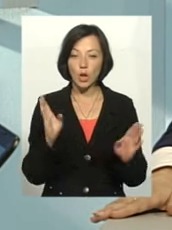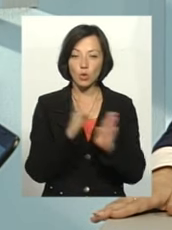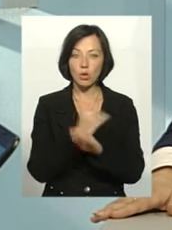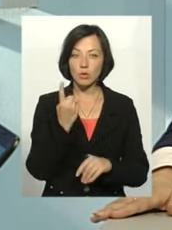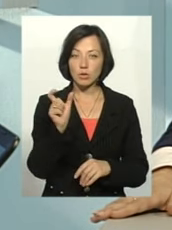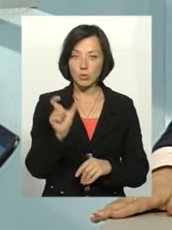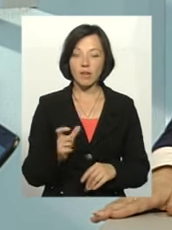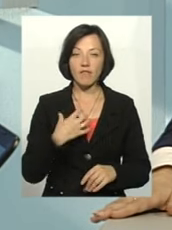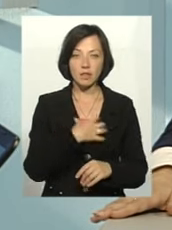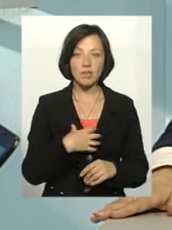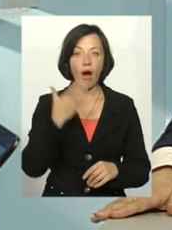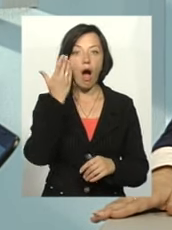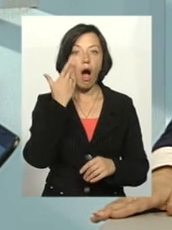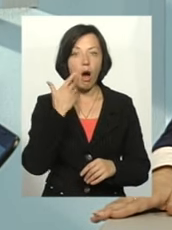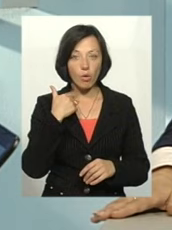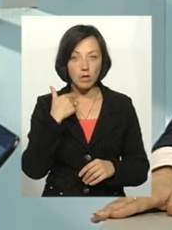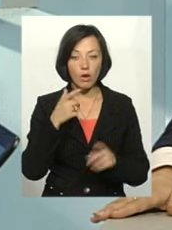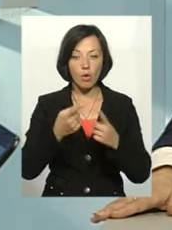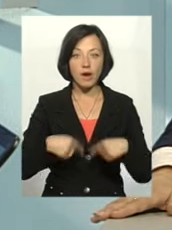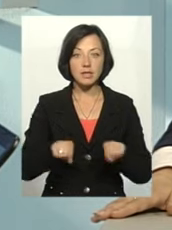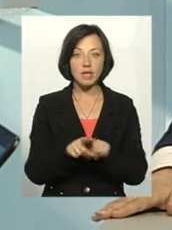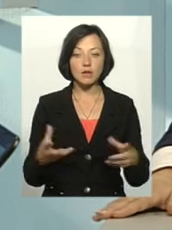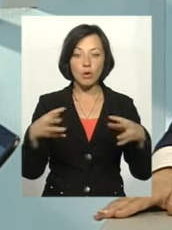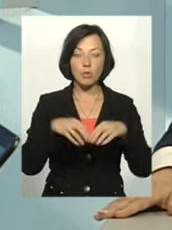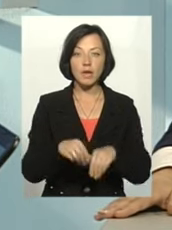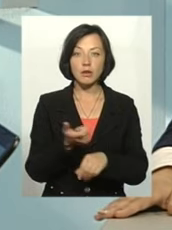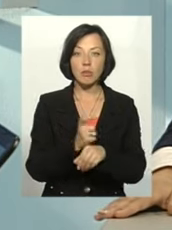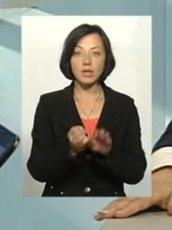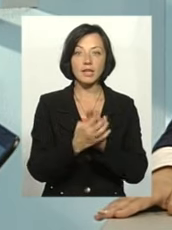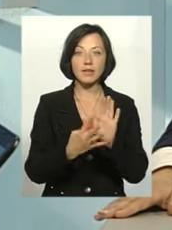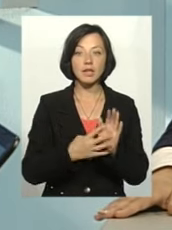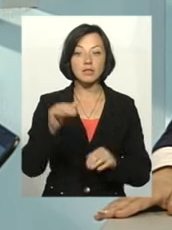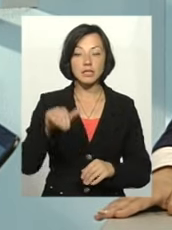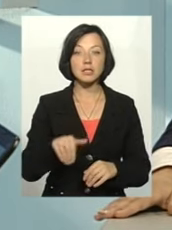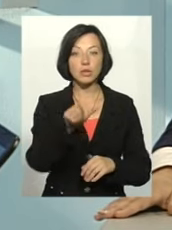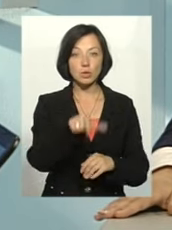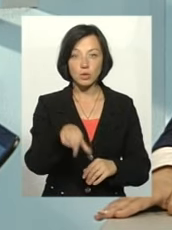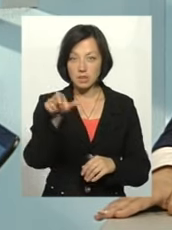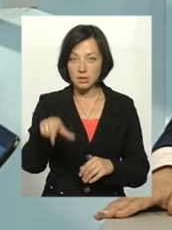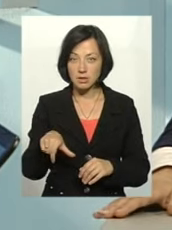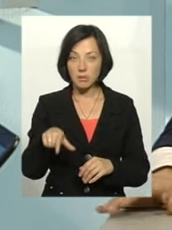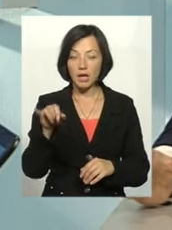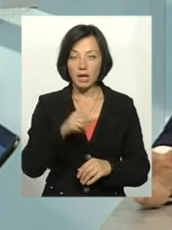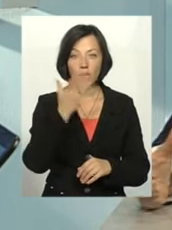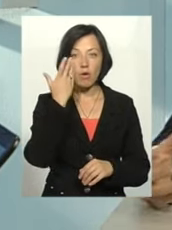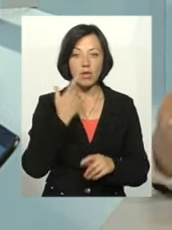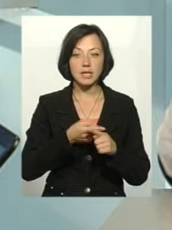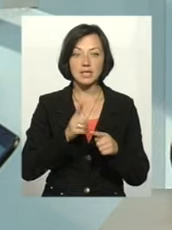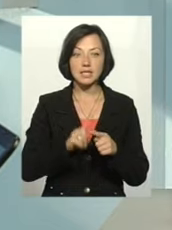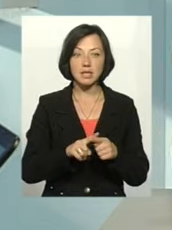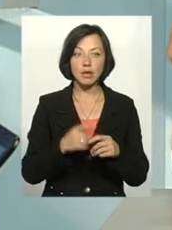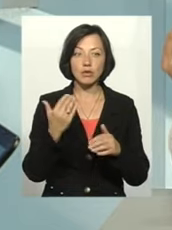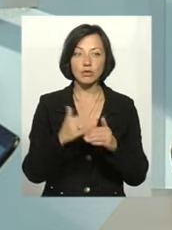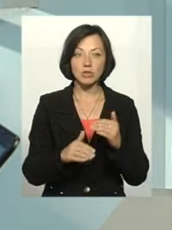однієї людини важлива, а коли організація об'єднує понад 19 тисяч осіб, і коли це вже